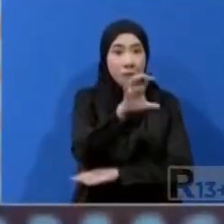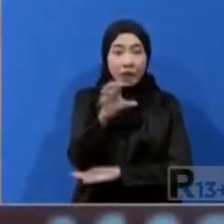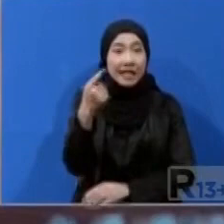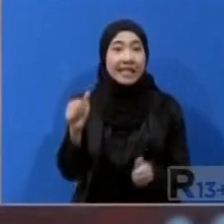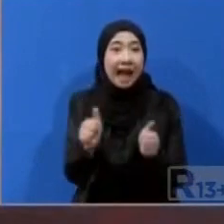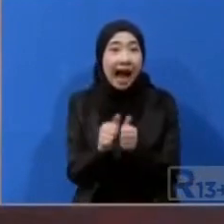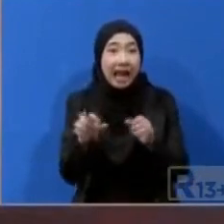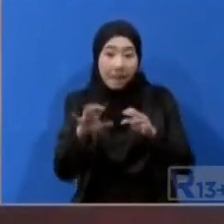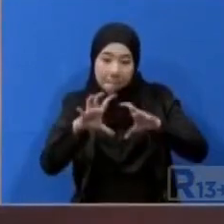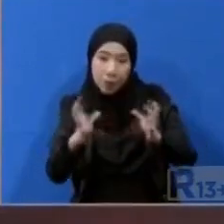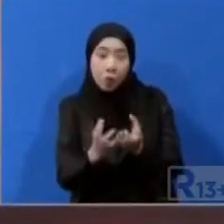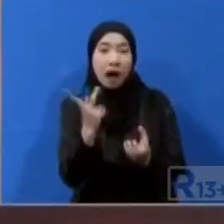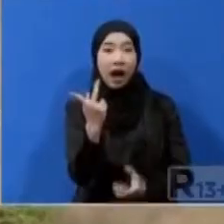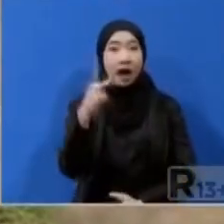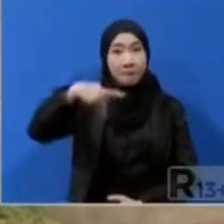KPBU.